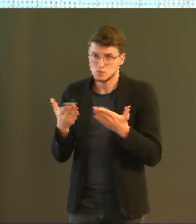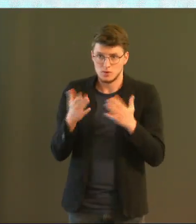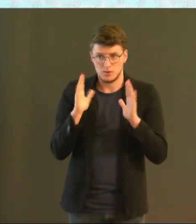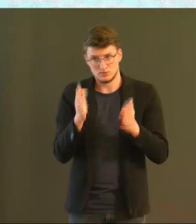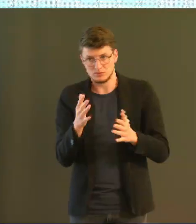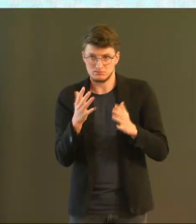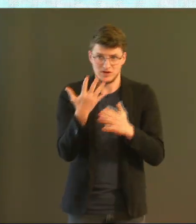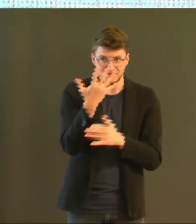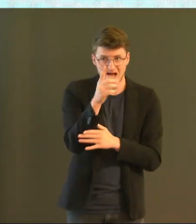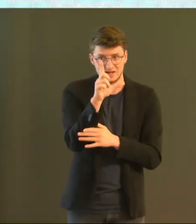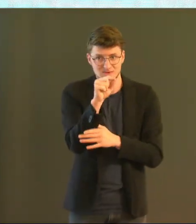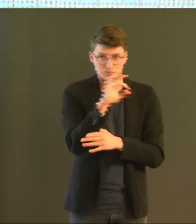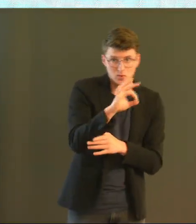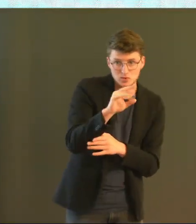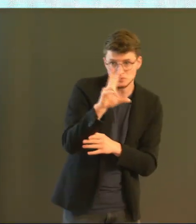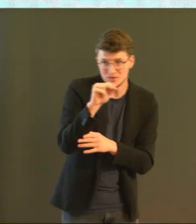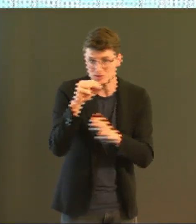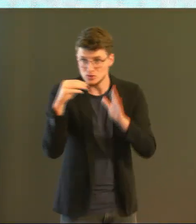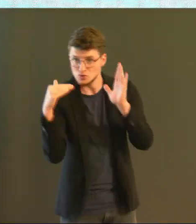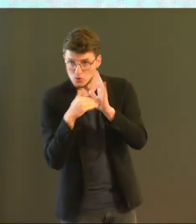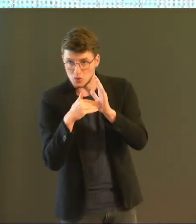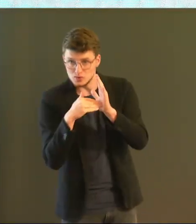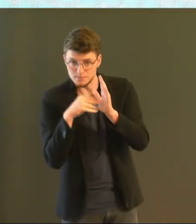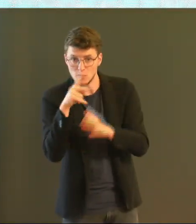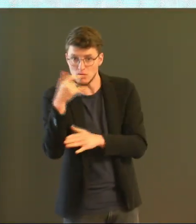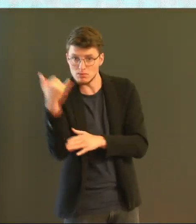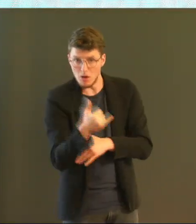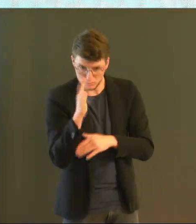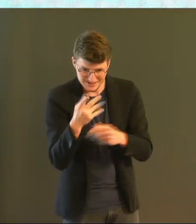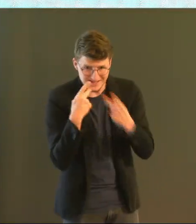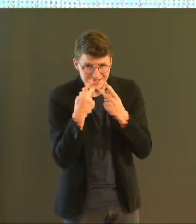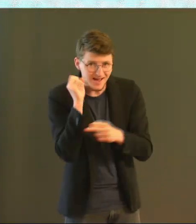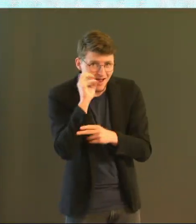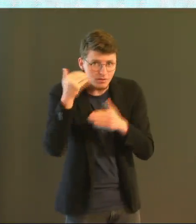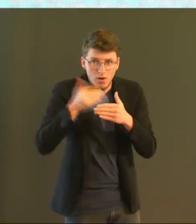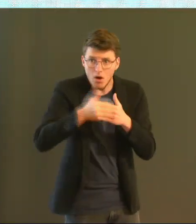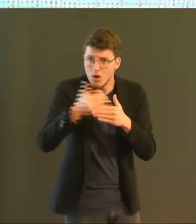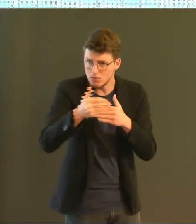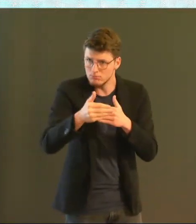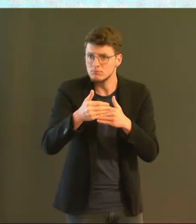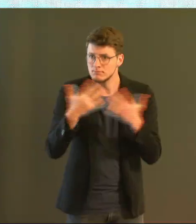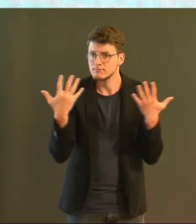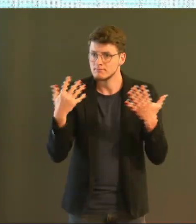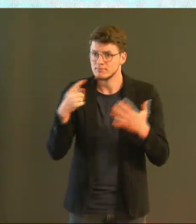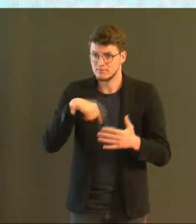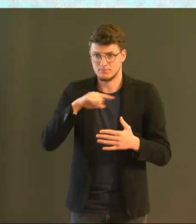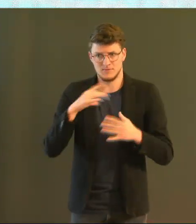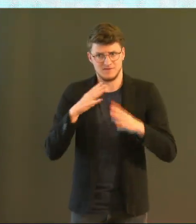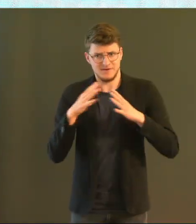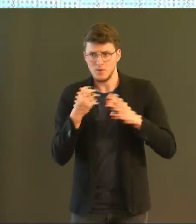des tests qui rapporterait 30 ans pour souligner et estuaires